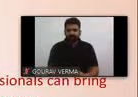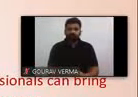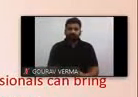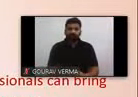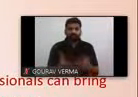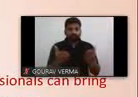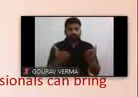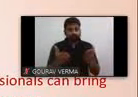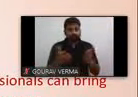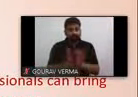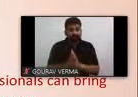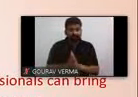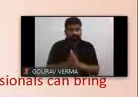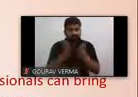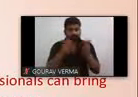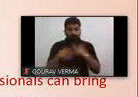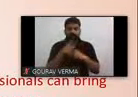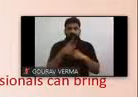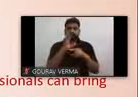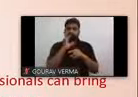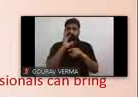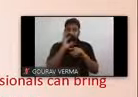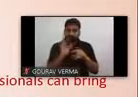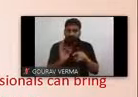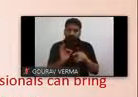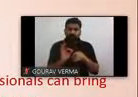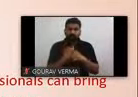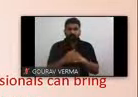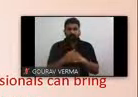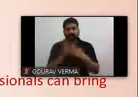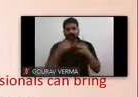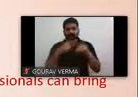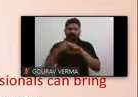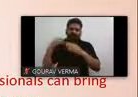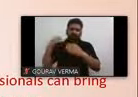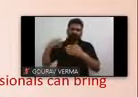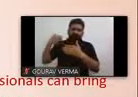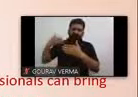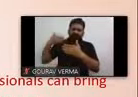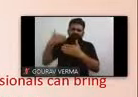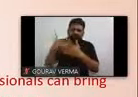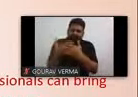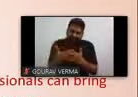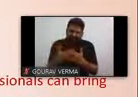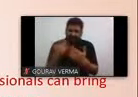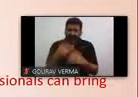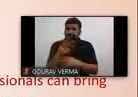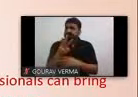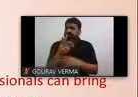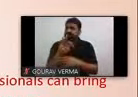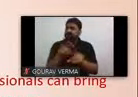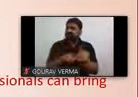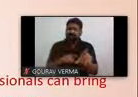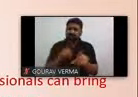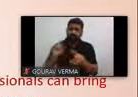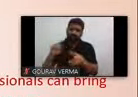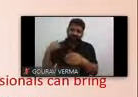so ये बिल्कुल over the periods आज से 30 साल